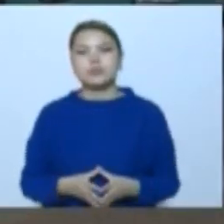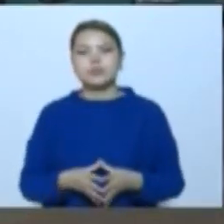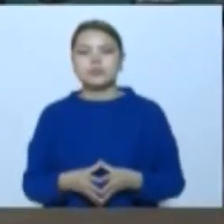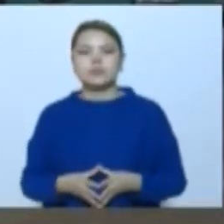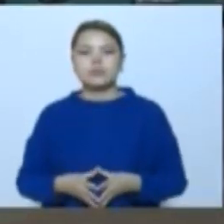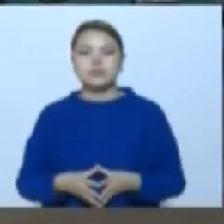аматов дар